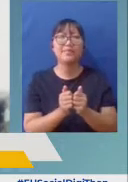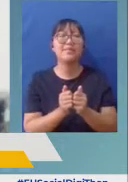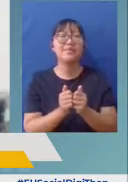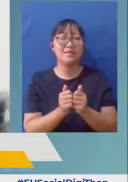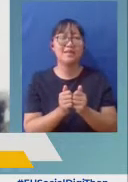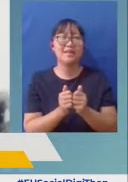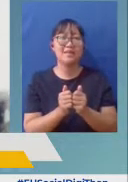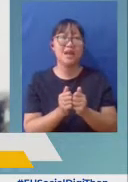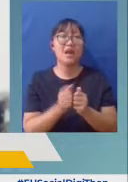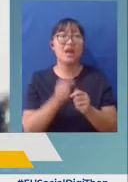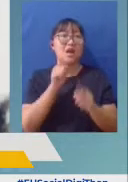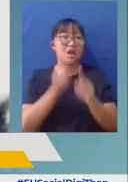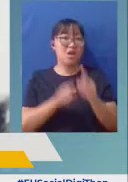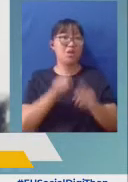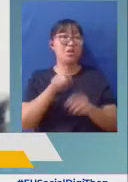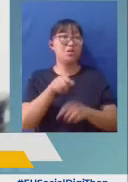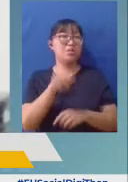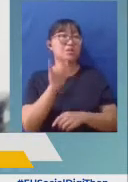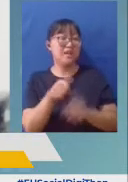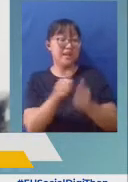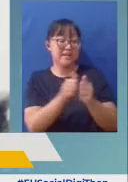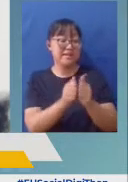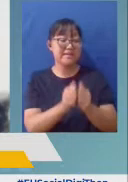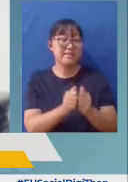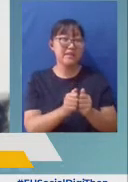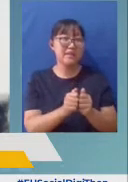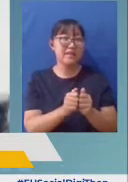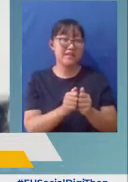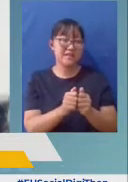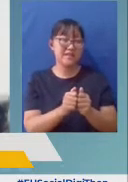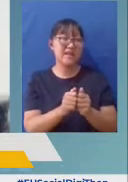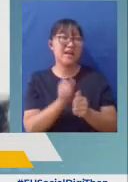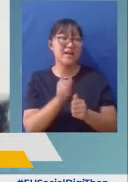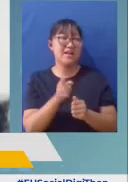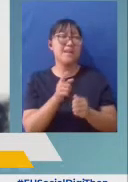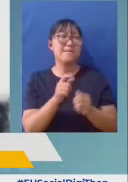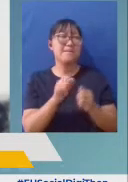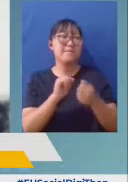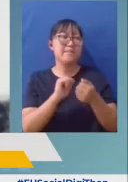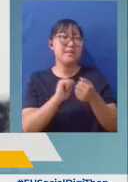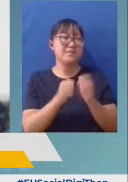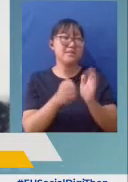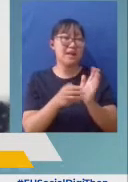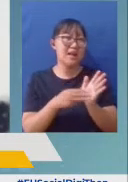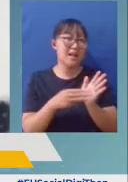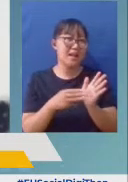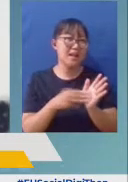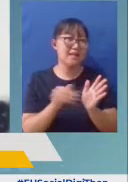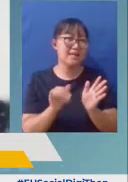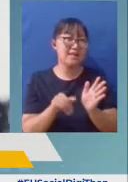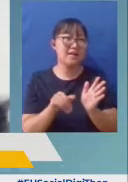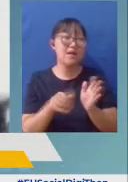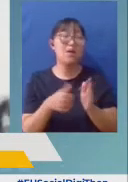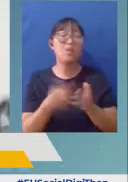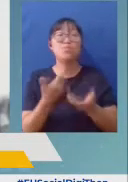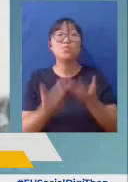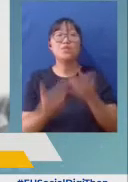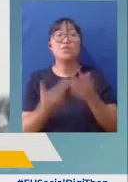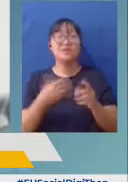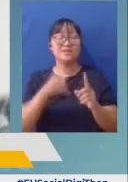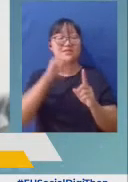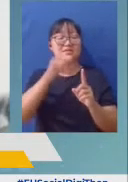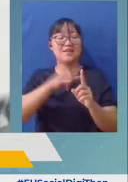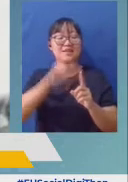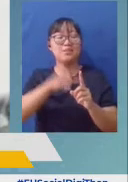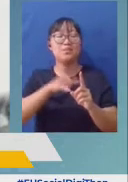maka ada masalah nih, ya. Dia kena cyberbullying, ya. Tapi juga jangan-jangan dia ada kelekatan